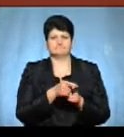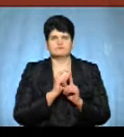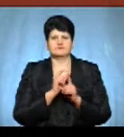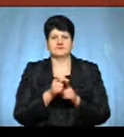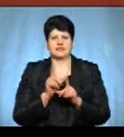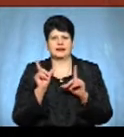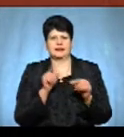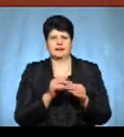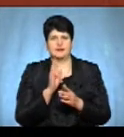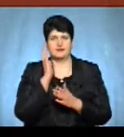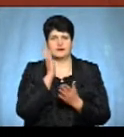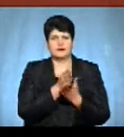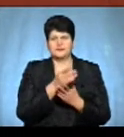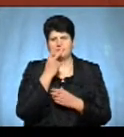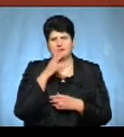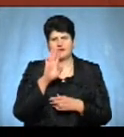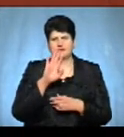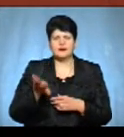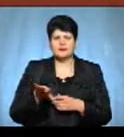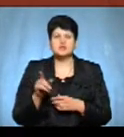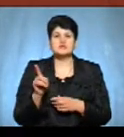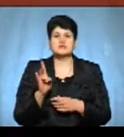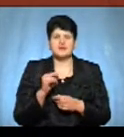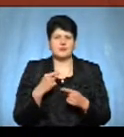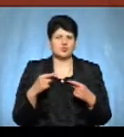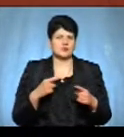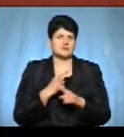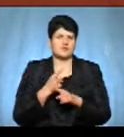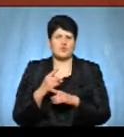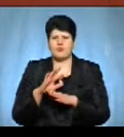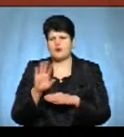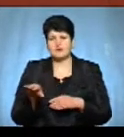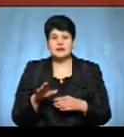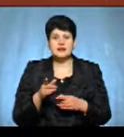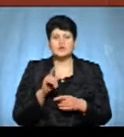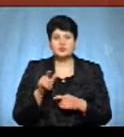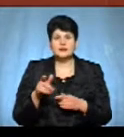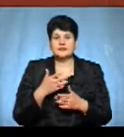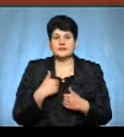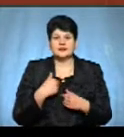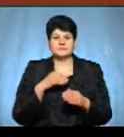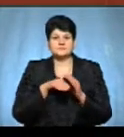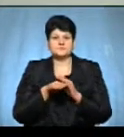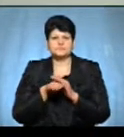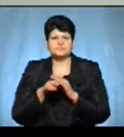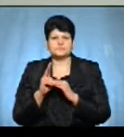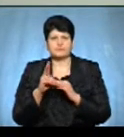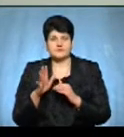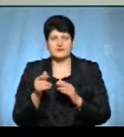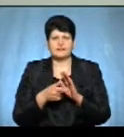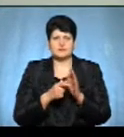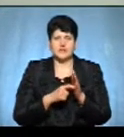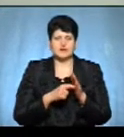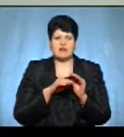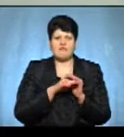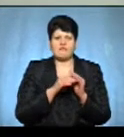і їхали собі далі, незважаючи на будь-які заборони і все ще інше. Люди, які нас переховували по квартирах, по кімнатах,